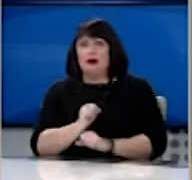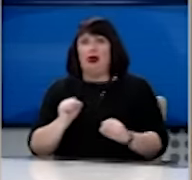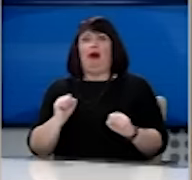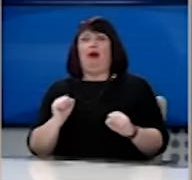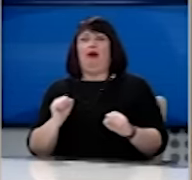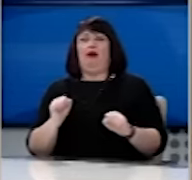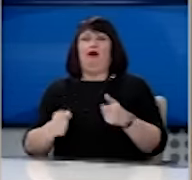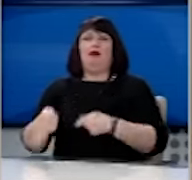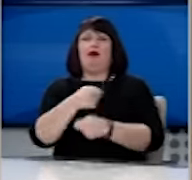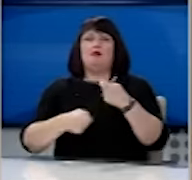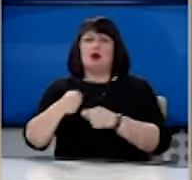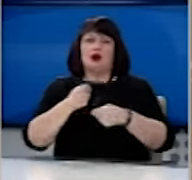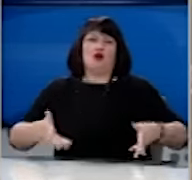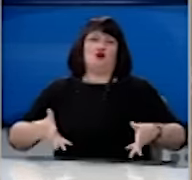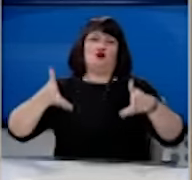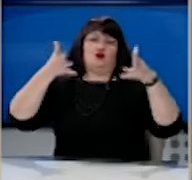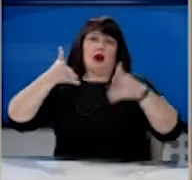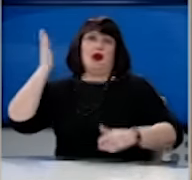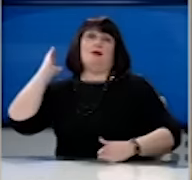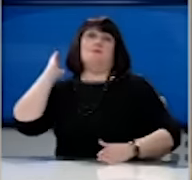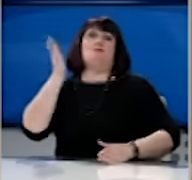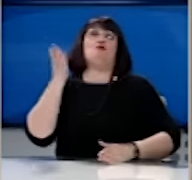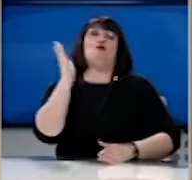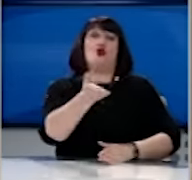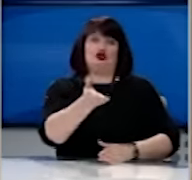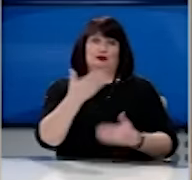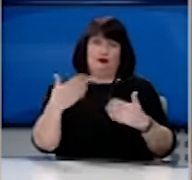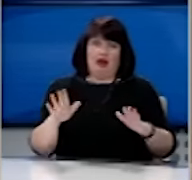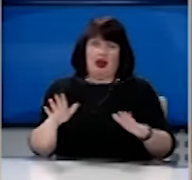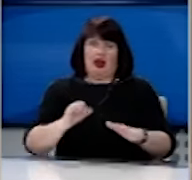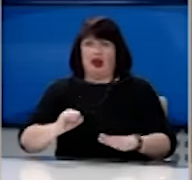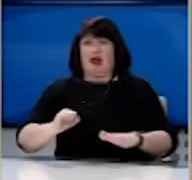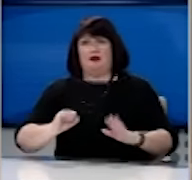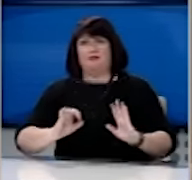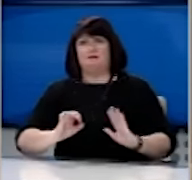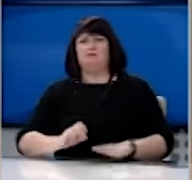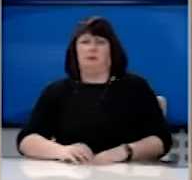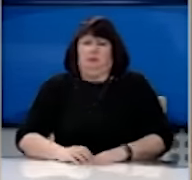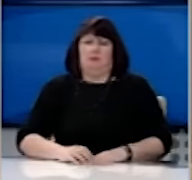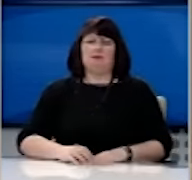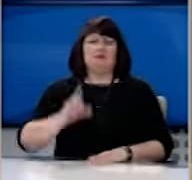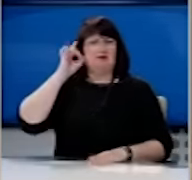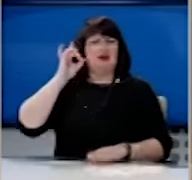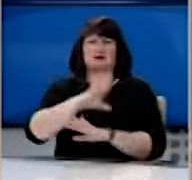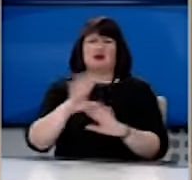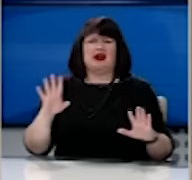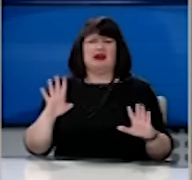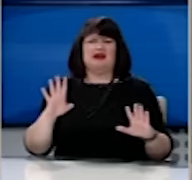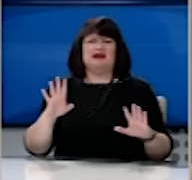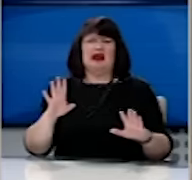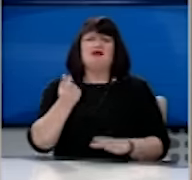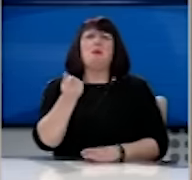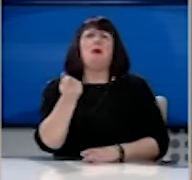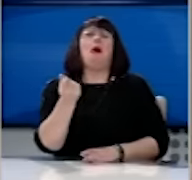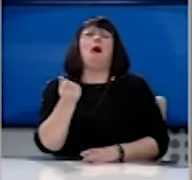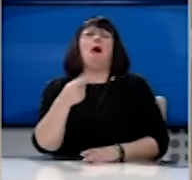εμπορικά μεγαθύρια με τα πρόστιμα που τους βάλατε. Μπορεί να μην το πήραν καν η είδηση, γιατί για τέτοια μεγέθη